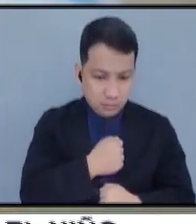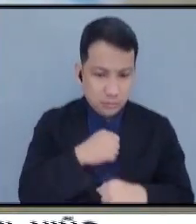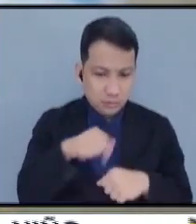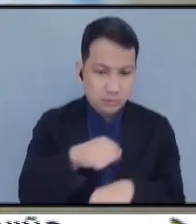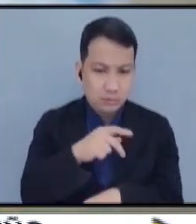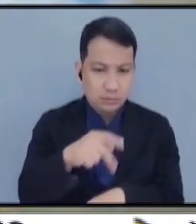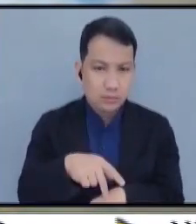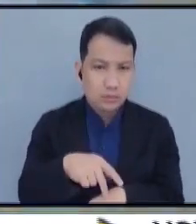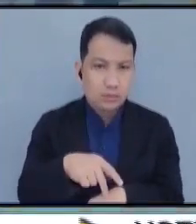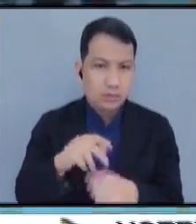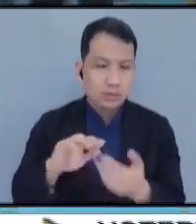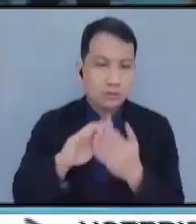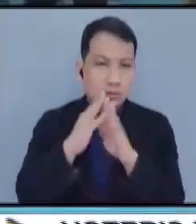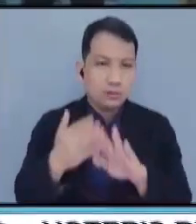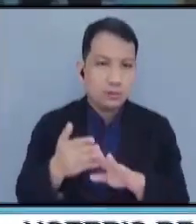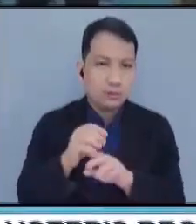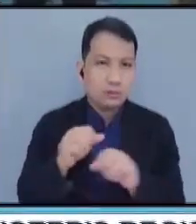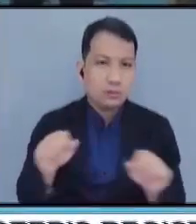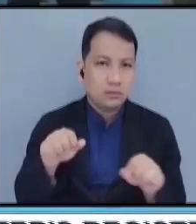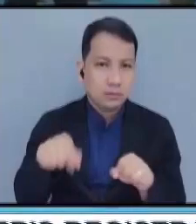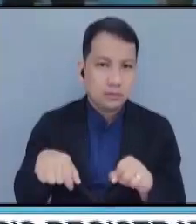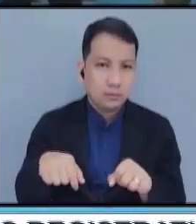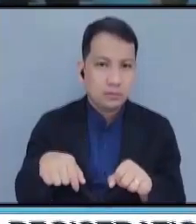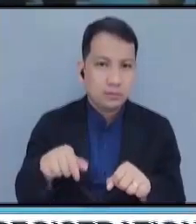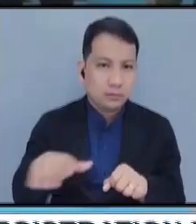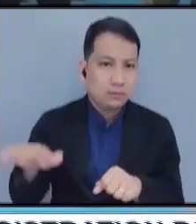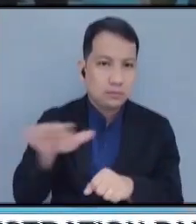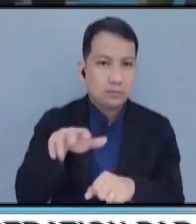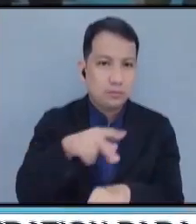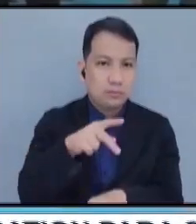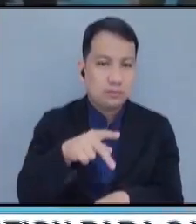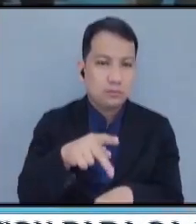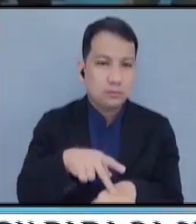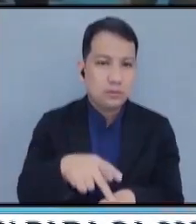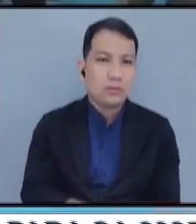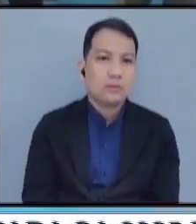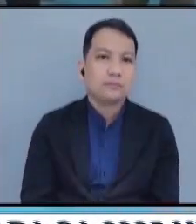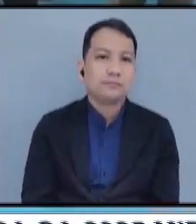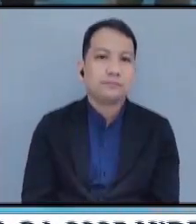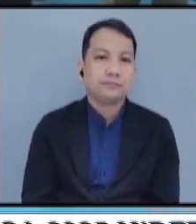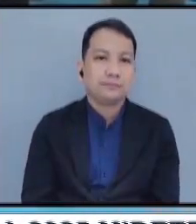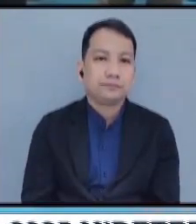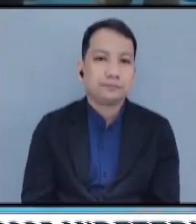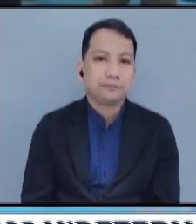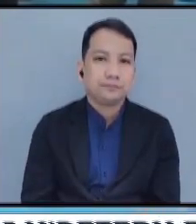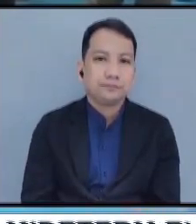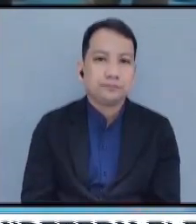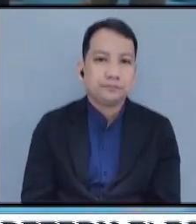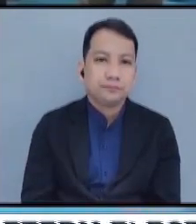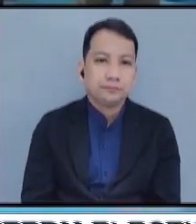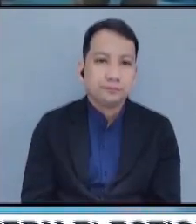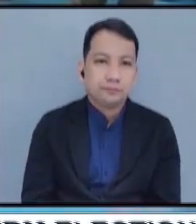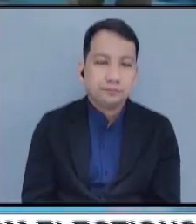ng kaligtasan ng bawat mamamayan. Mela Lesmora para sa Pambansang TV sa Bagong Pilipinas.